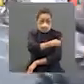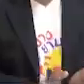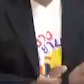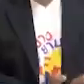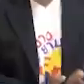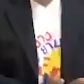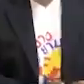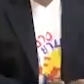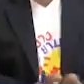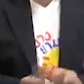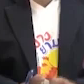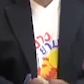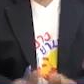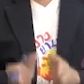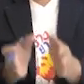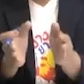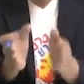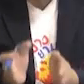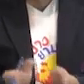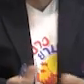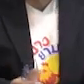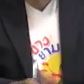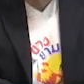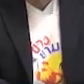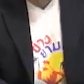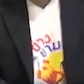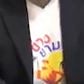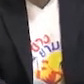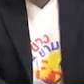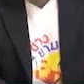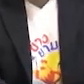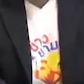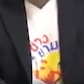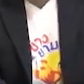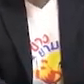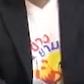ก็อาจจะปรับมาตรการให้สอดคล้องกับสถานการณ์นั้นๆสาม